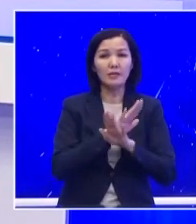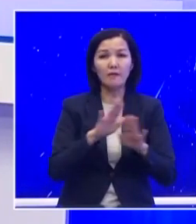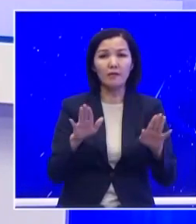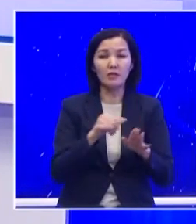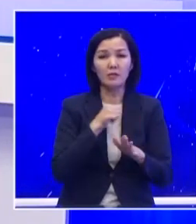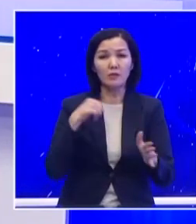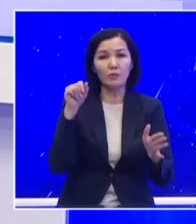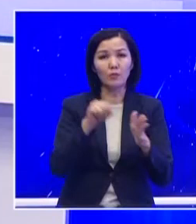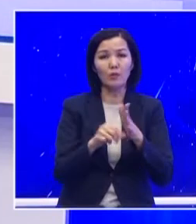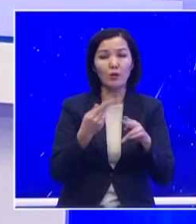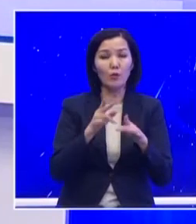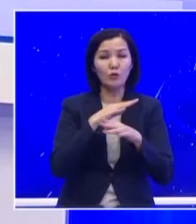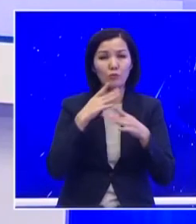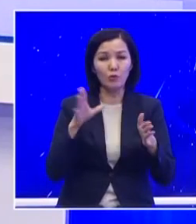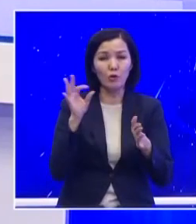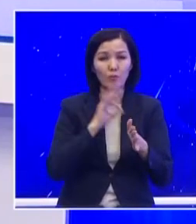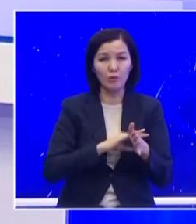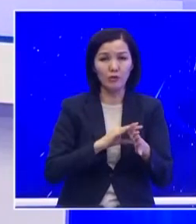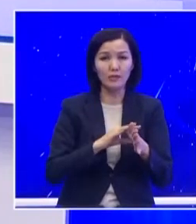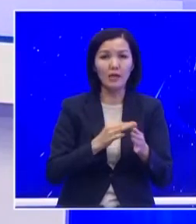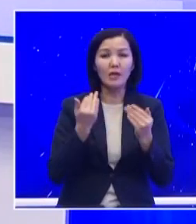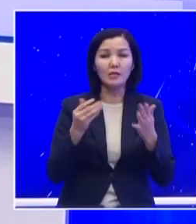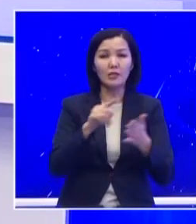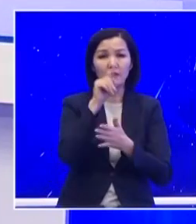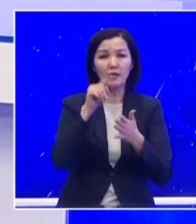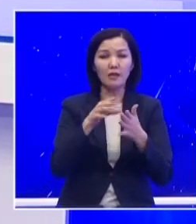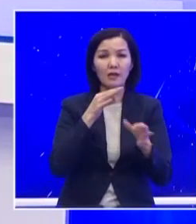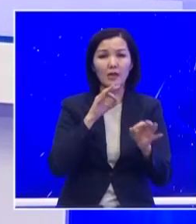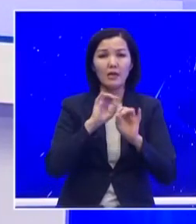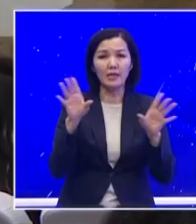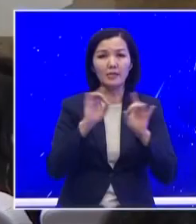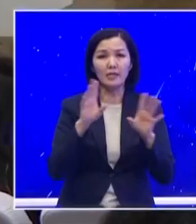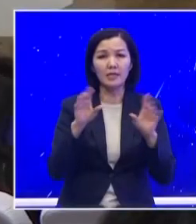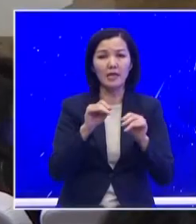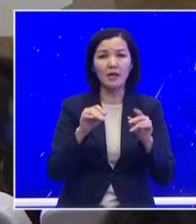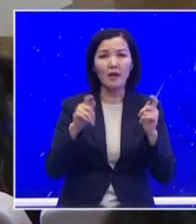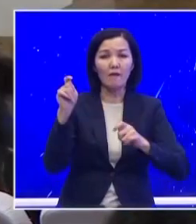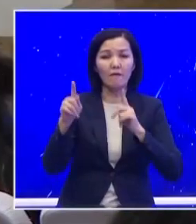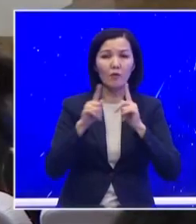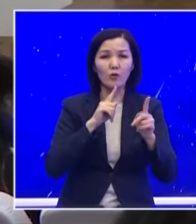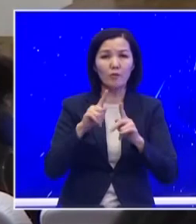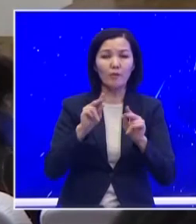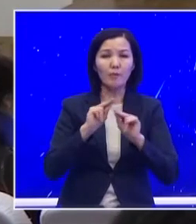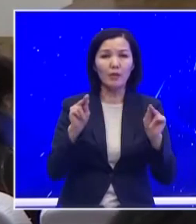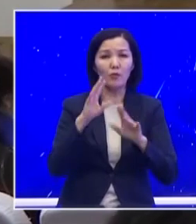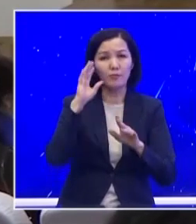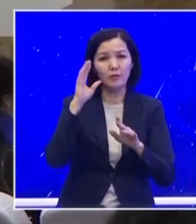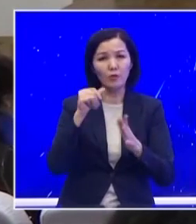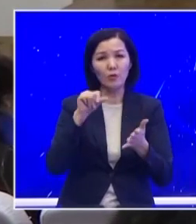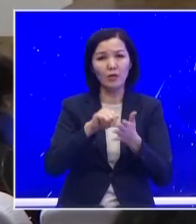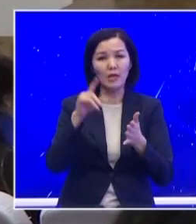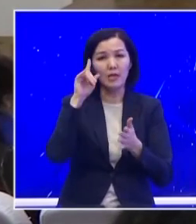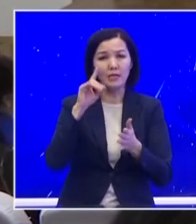суицидальное поведение. О методах профилактики данного вопроса рассказали на форуме педагогов-психологов, в котором приняли участие представители